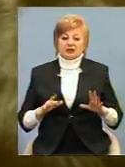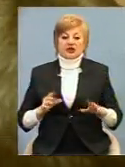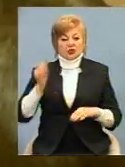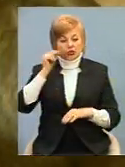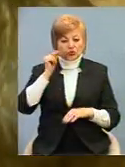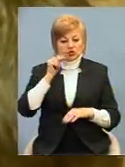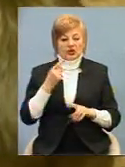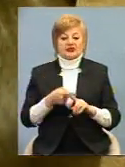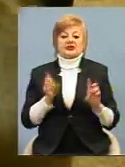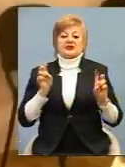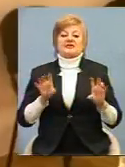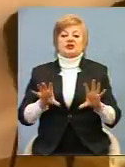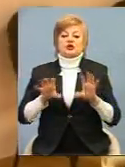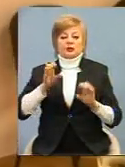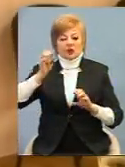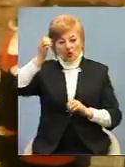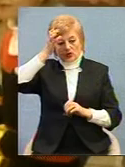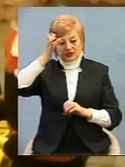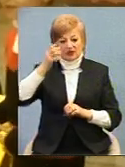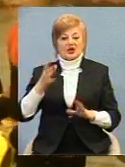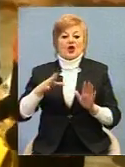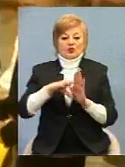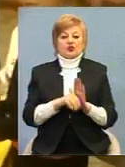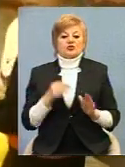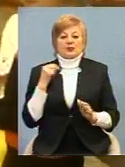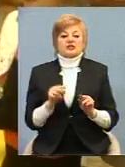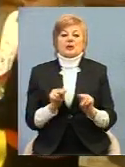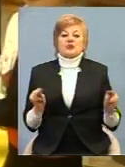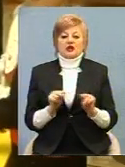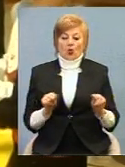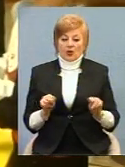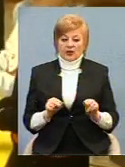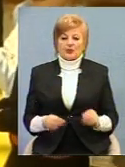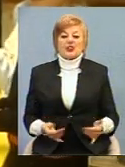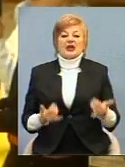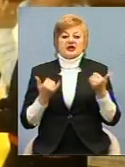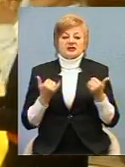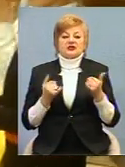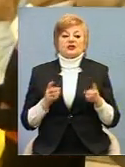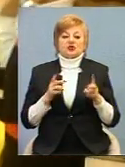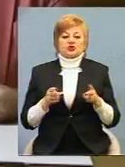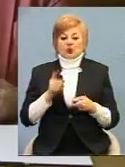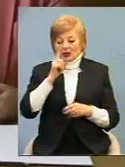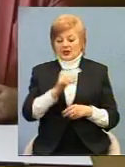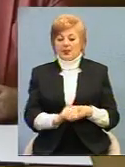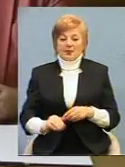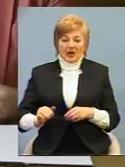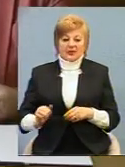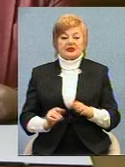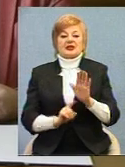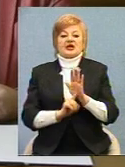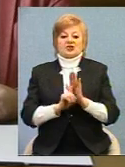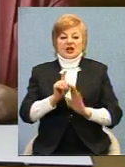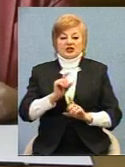проєкту «Сприяння освіті». Долучилися і запорізькі педагоги. На сьогодні, як і дошкільна освіта, початкова